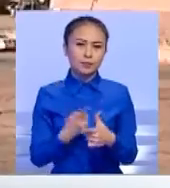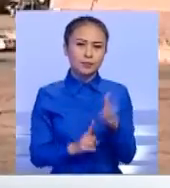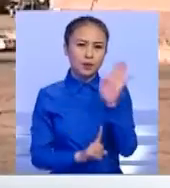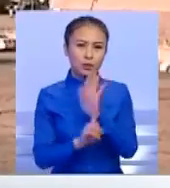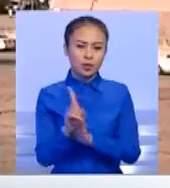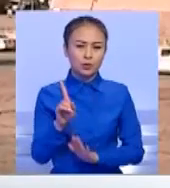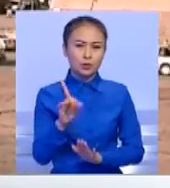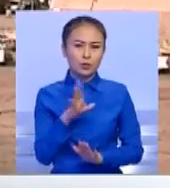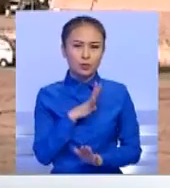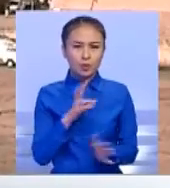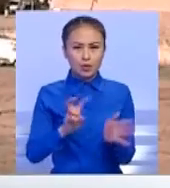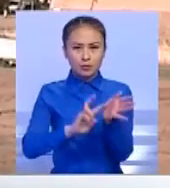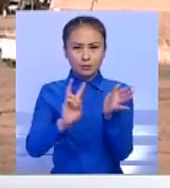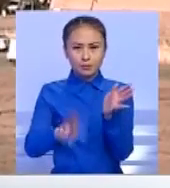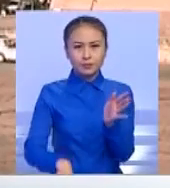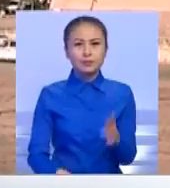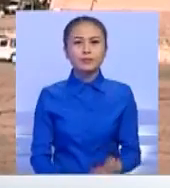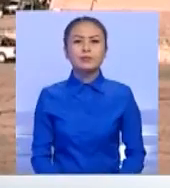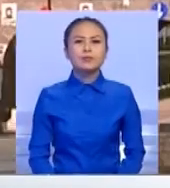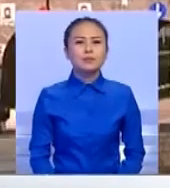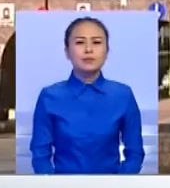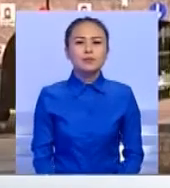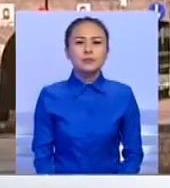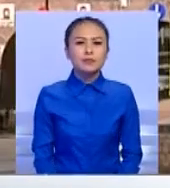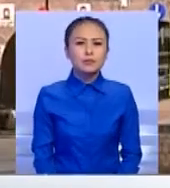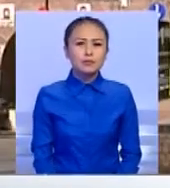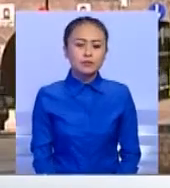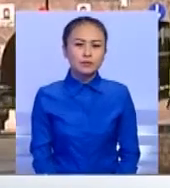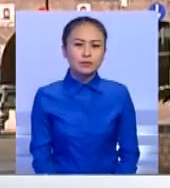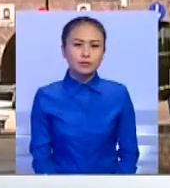тен құлатуын себеп болған еді.